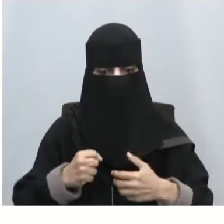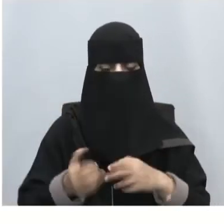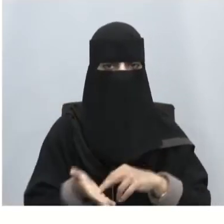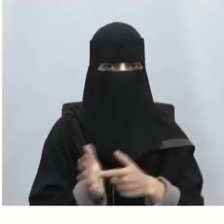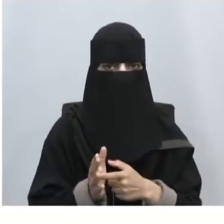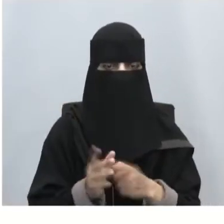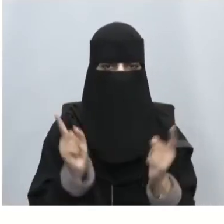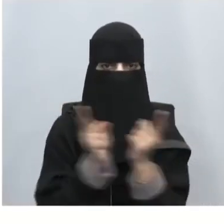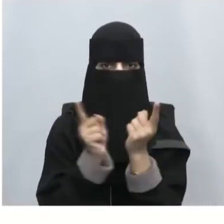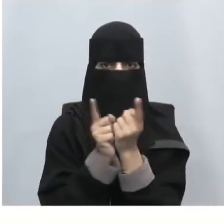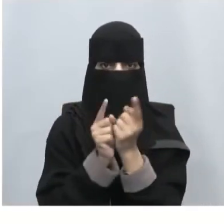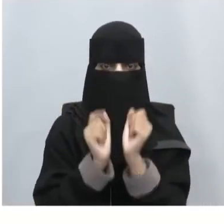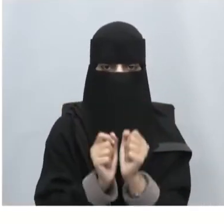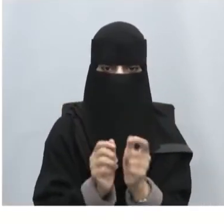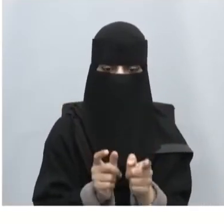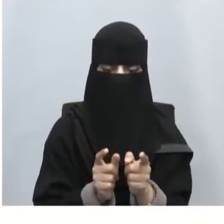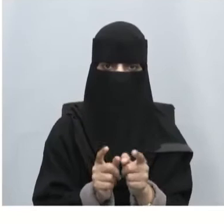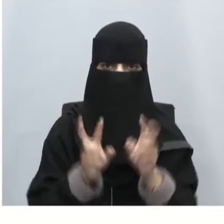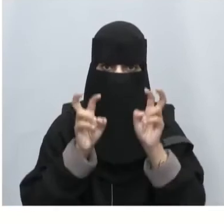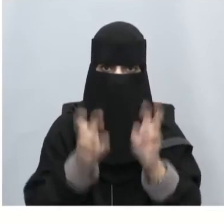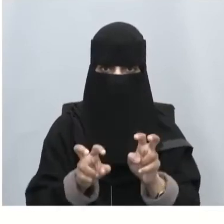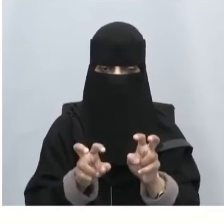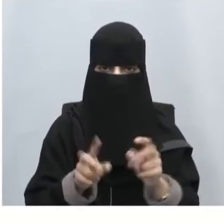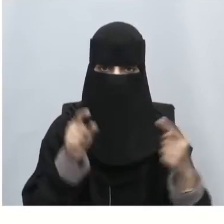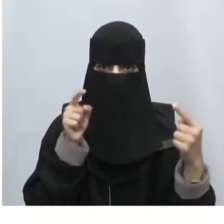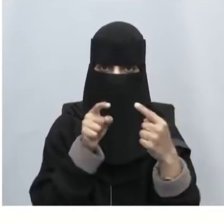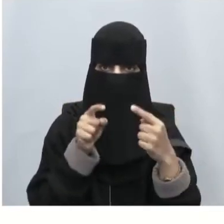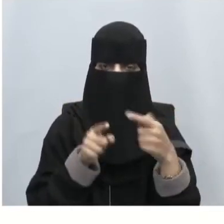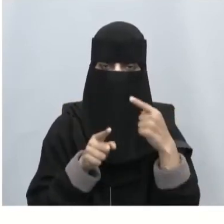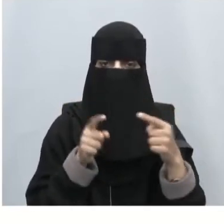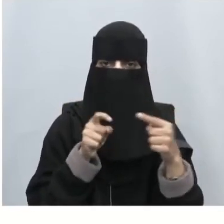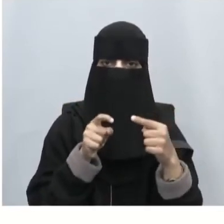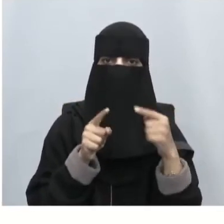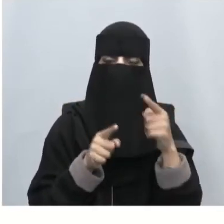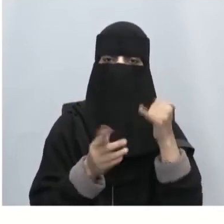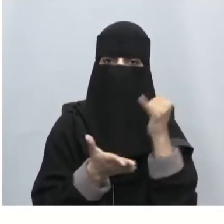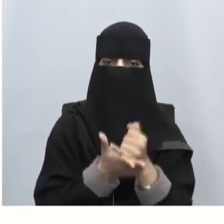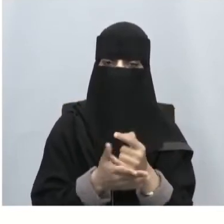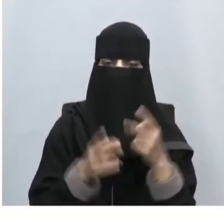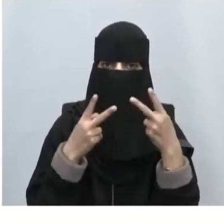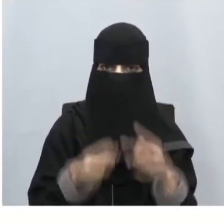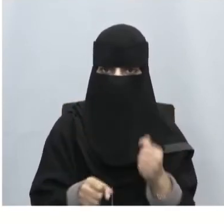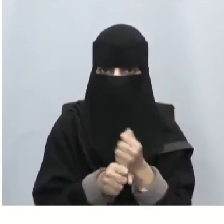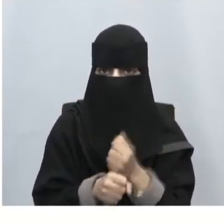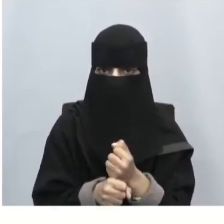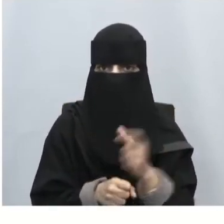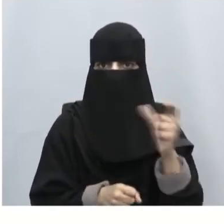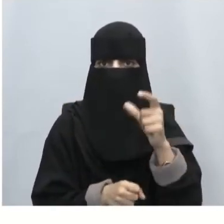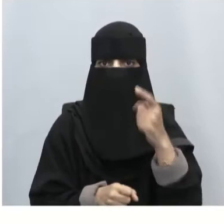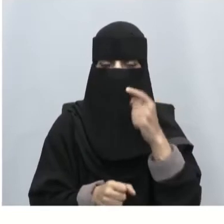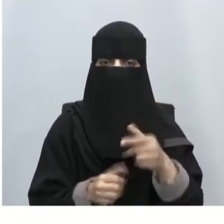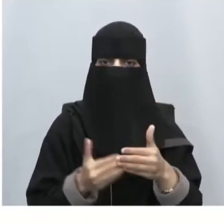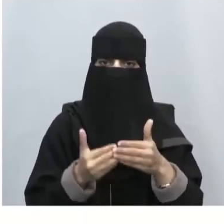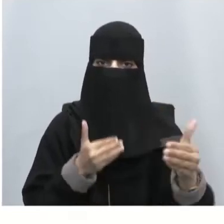واجههم المسلمين لوقف العدوان فكانت المواجهه هي الموقف الاول الذي قام به المسلمين ايذاء